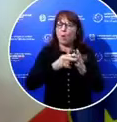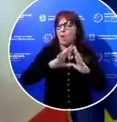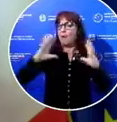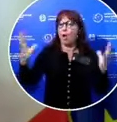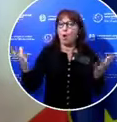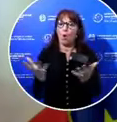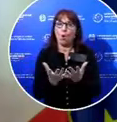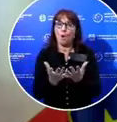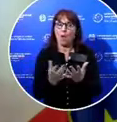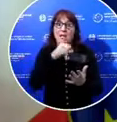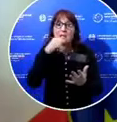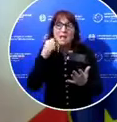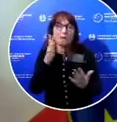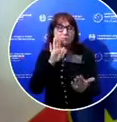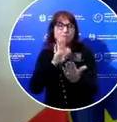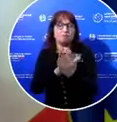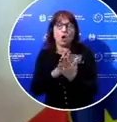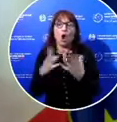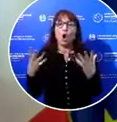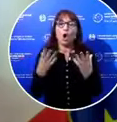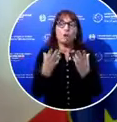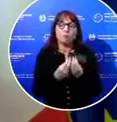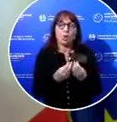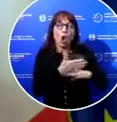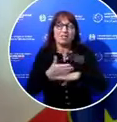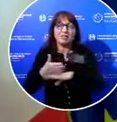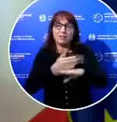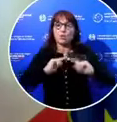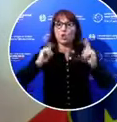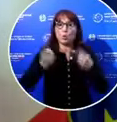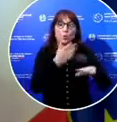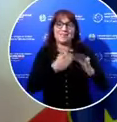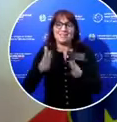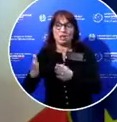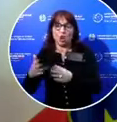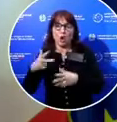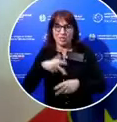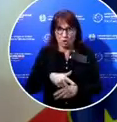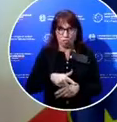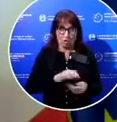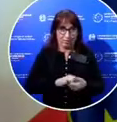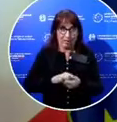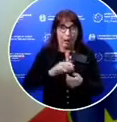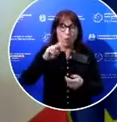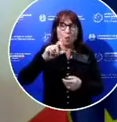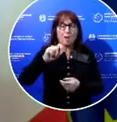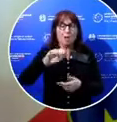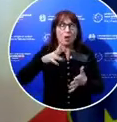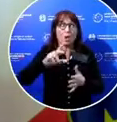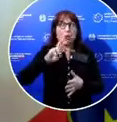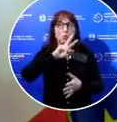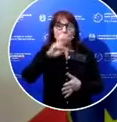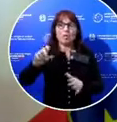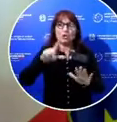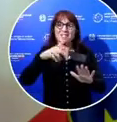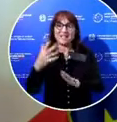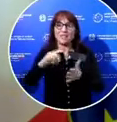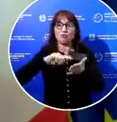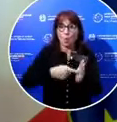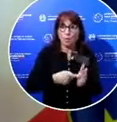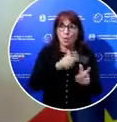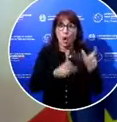che richiede un approccio condiviso di tutti i settori della società. Si calcola che nel 2020 oltre 275 milioni